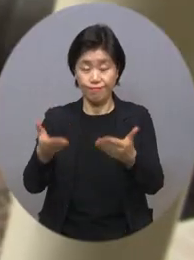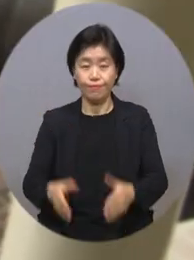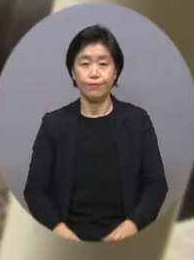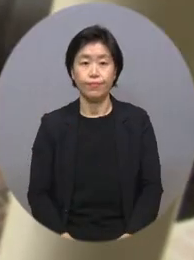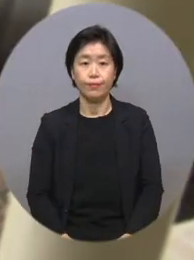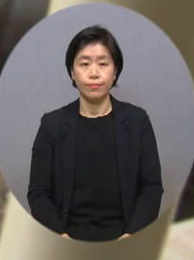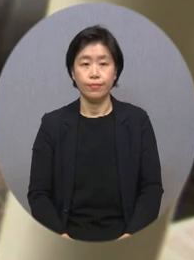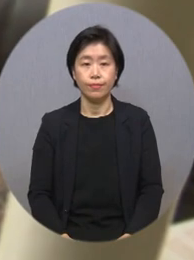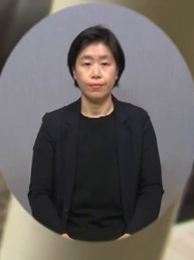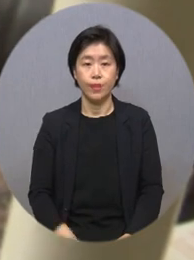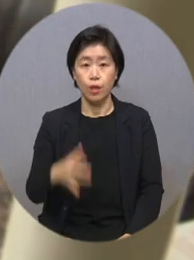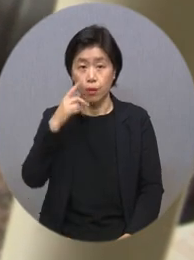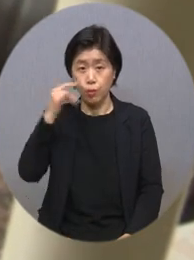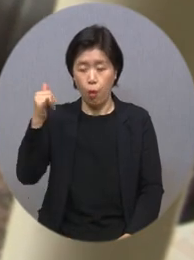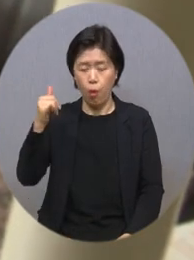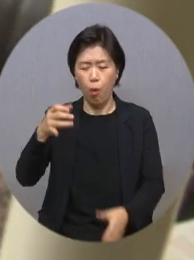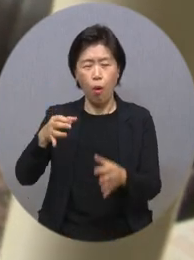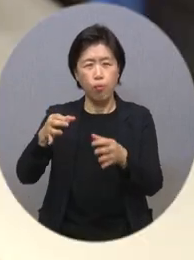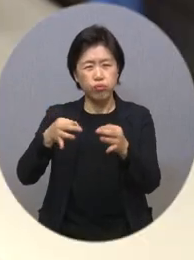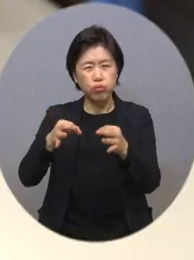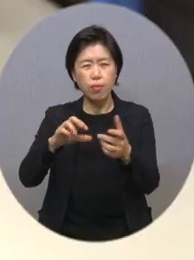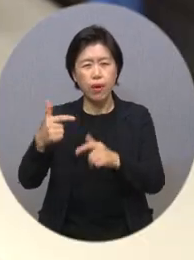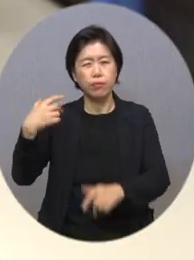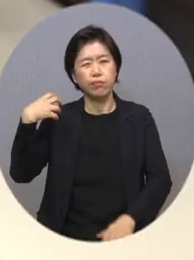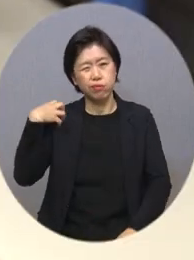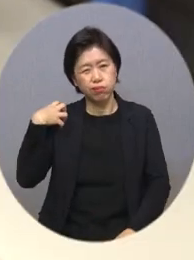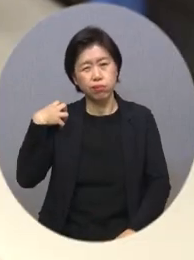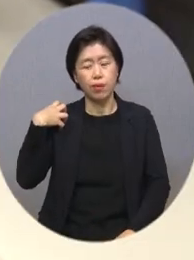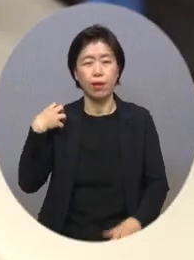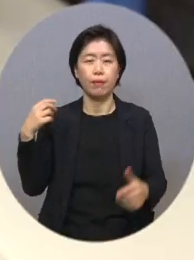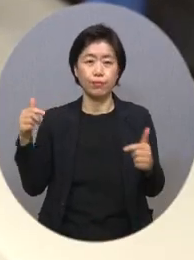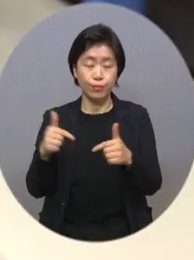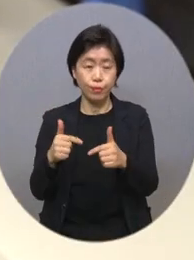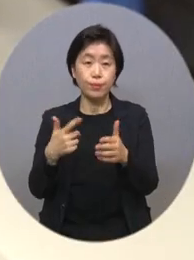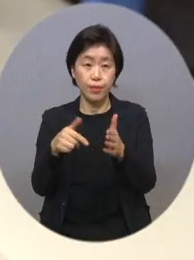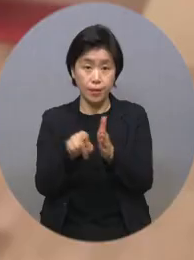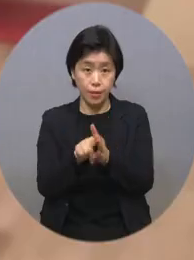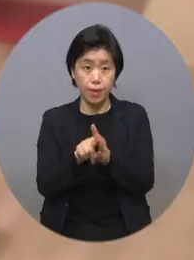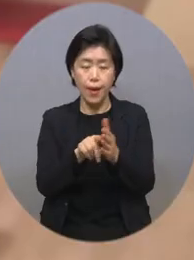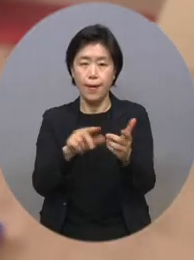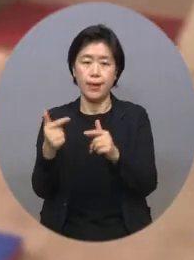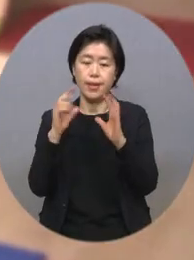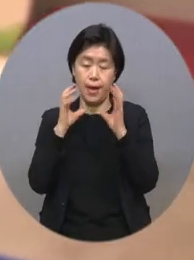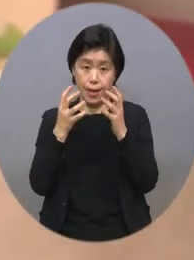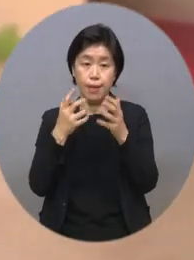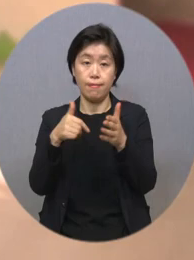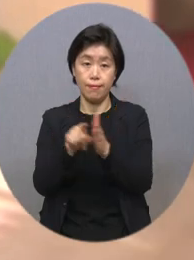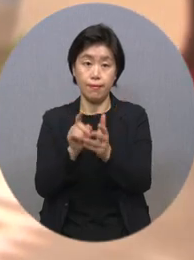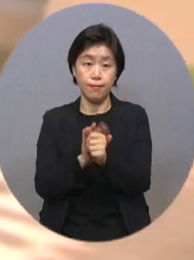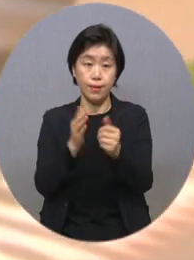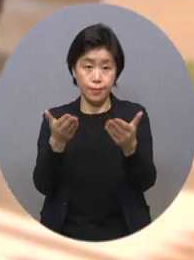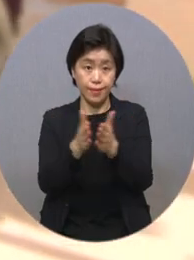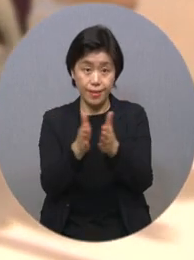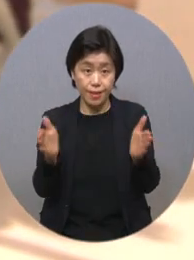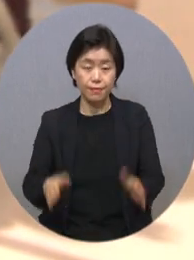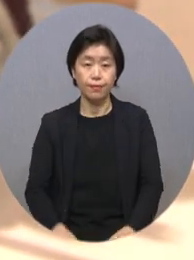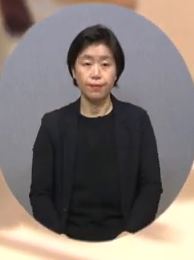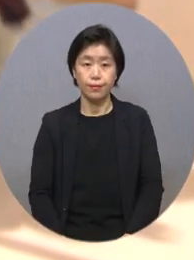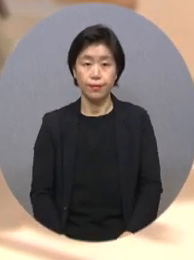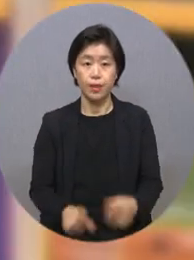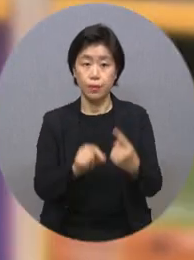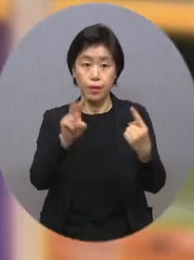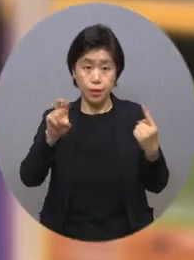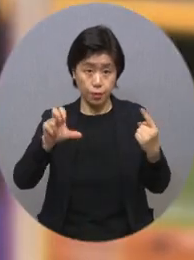학부모 비용 경감을 위해 올해 저소득층 유아학비 지원이 대폭 확대됩니다 지난 25일